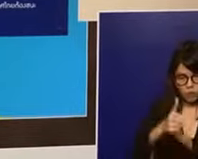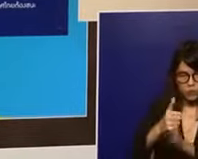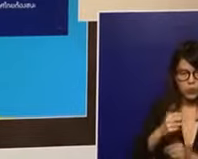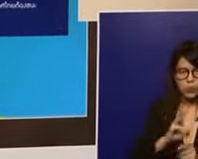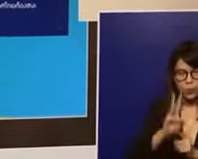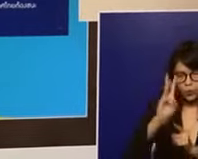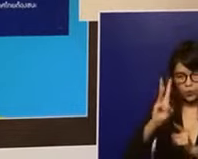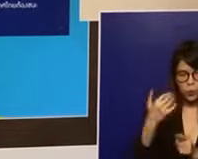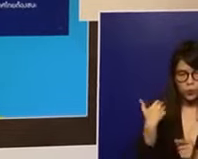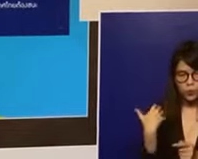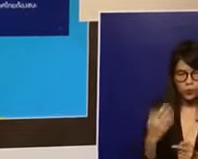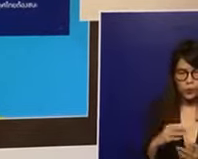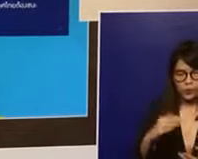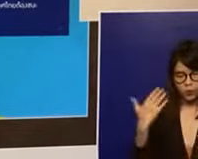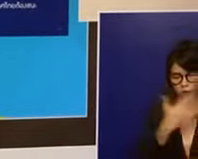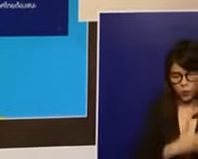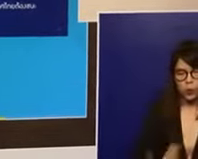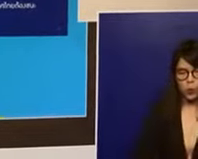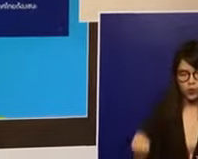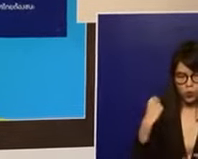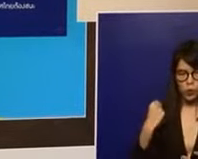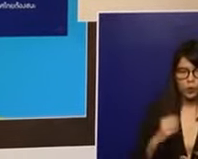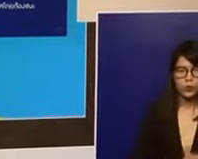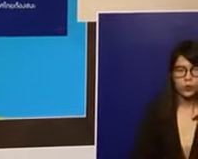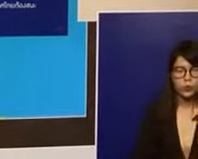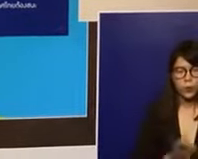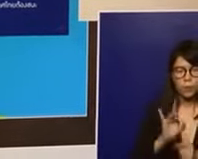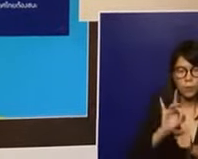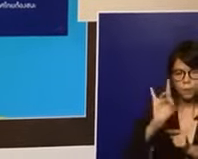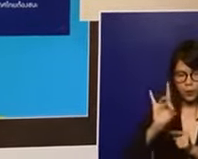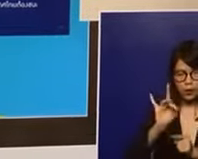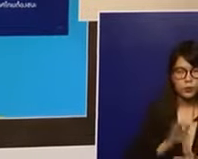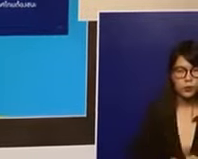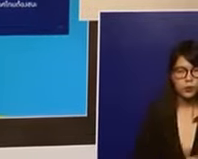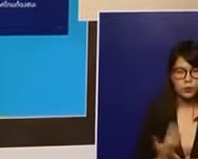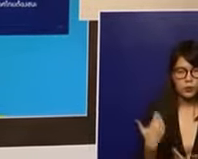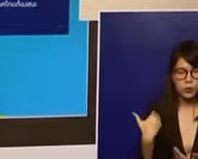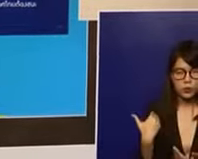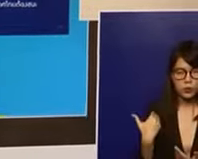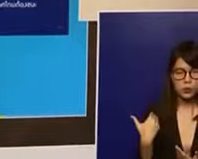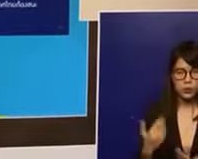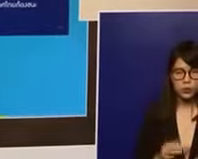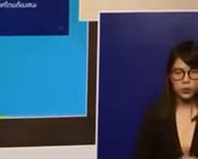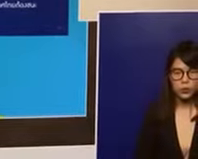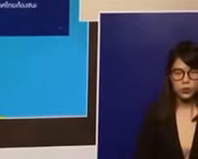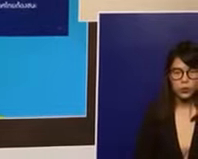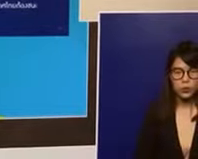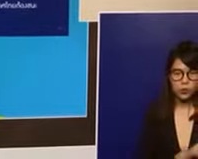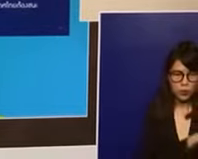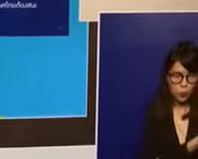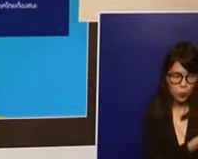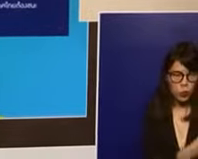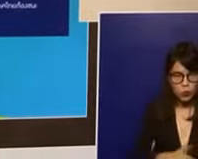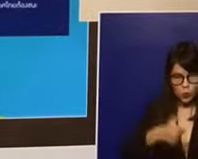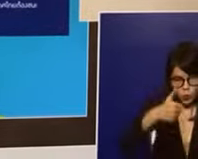ทศที่มีความมั่นคงด้านสุขภาพอันดับที่8ของประเทศที่มีระบบสาธารณสุขที่ดีที่สุดอันดับที่8ของประเท